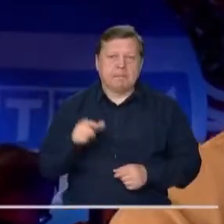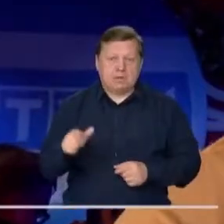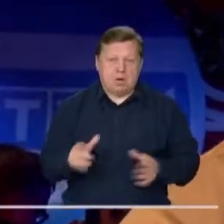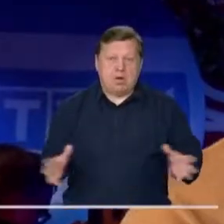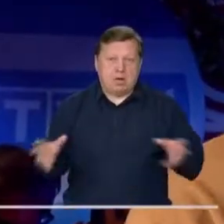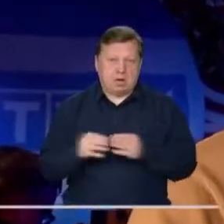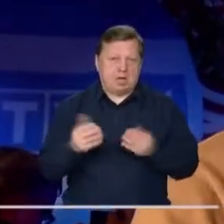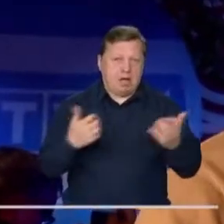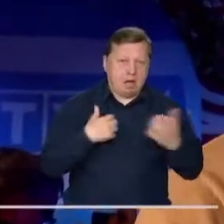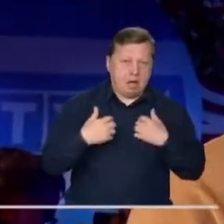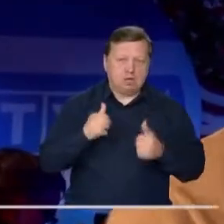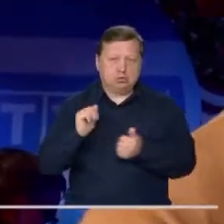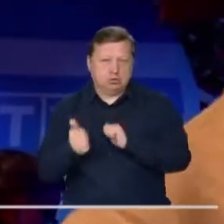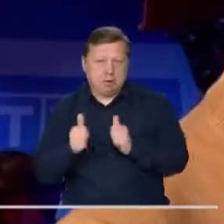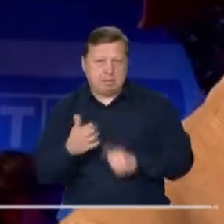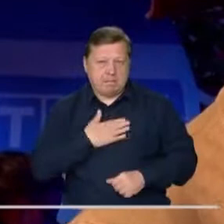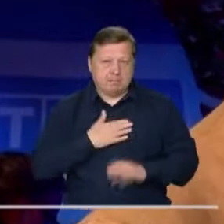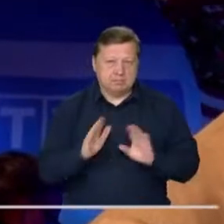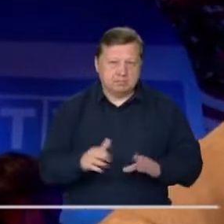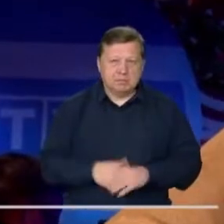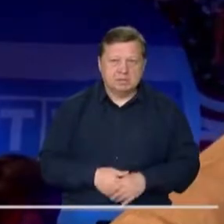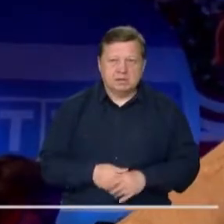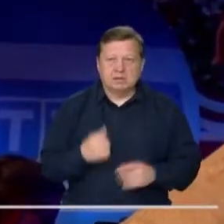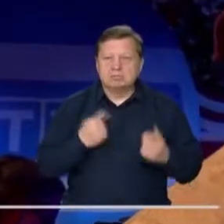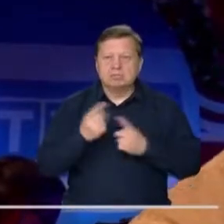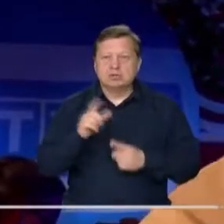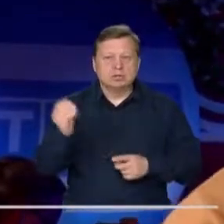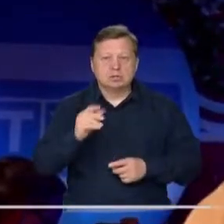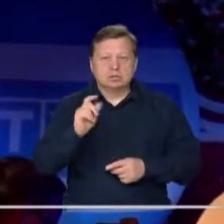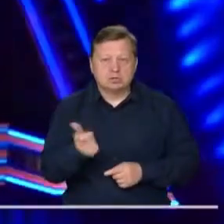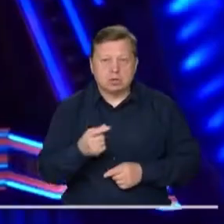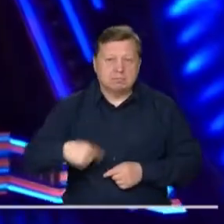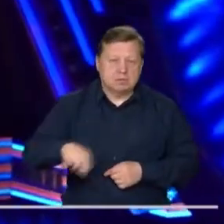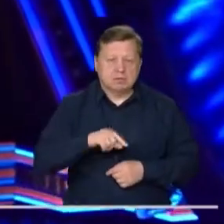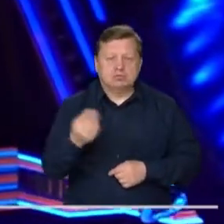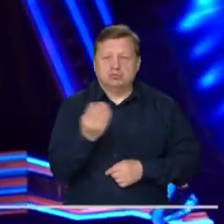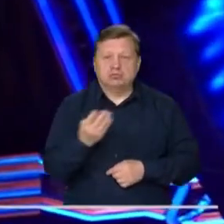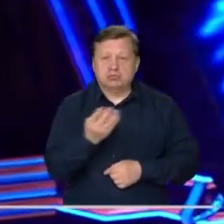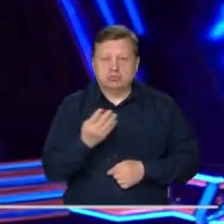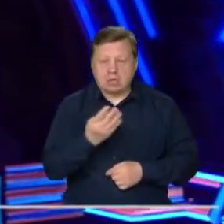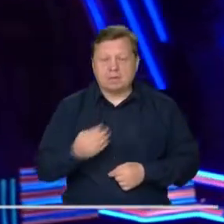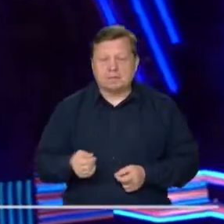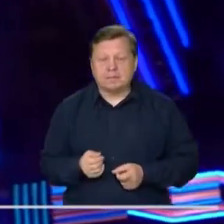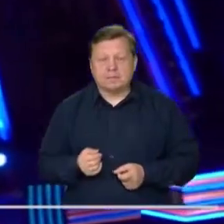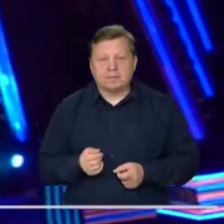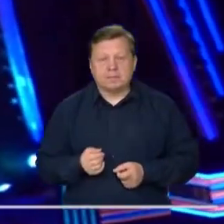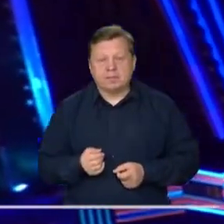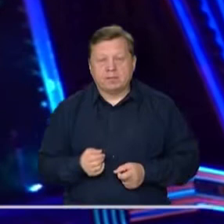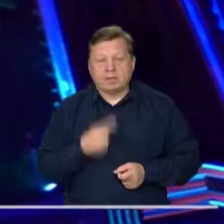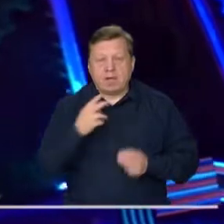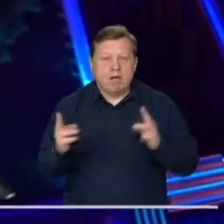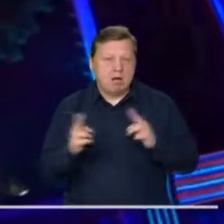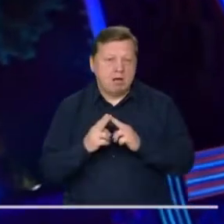zarówno artystycznie, jak i sportowo. Wydaje mi się też, że zbudowaliśmy sobie między nami taką